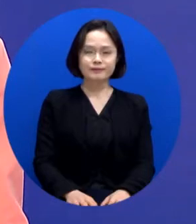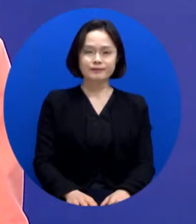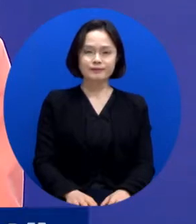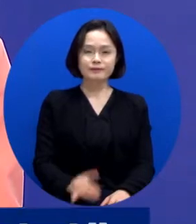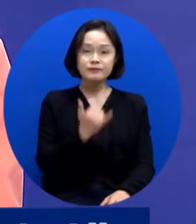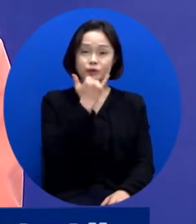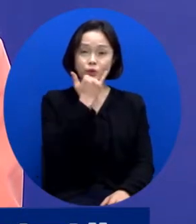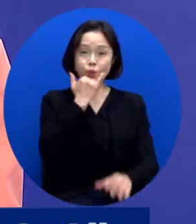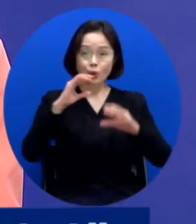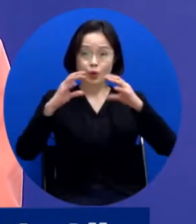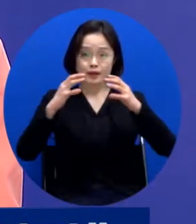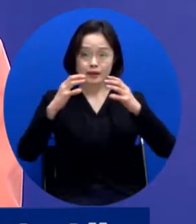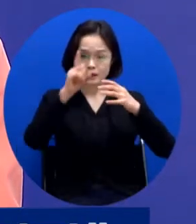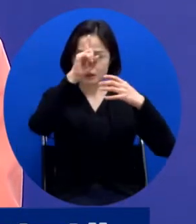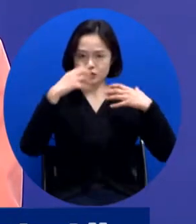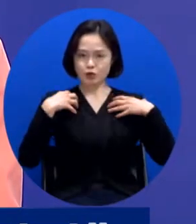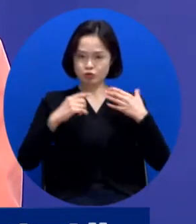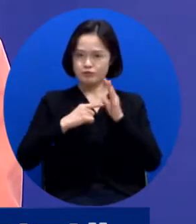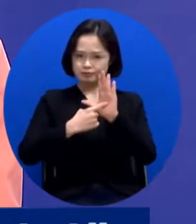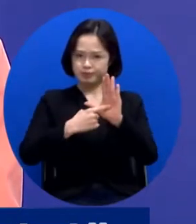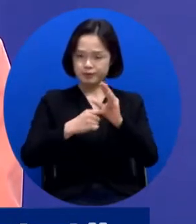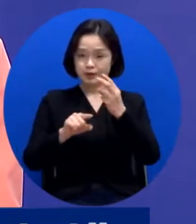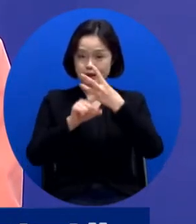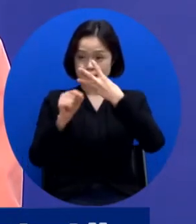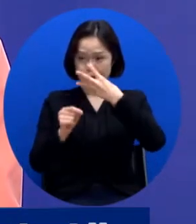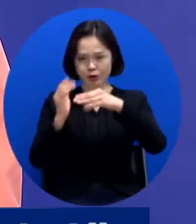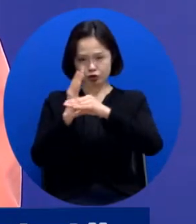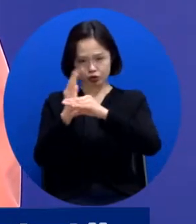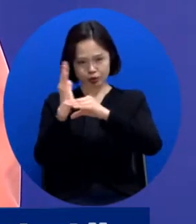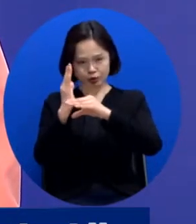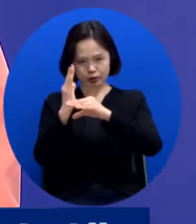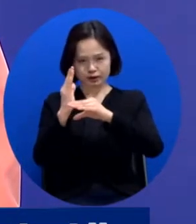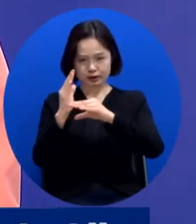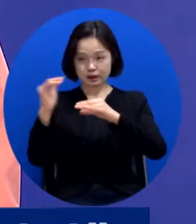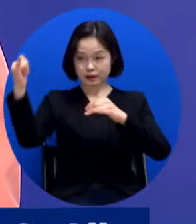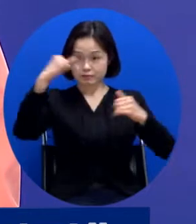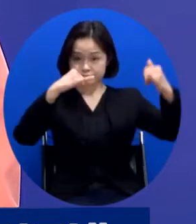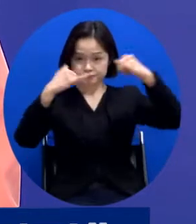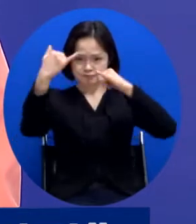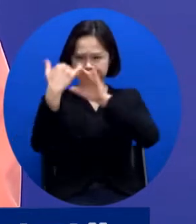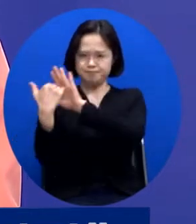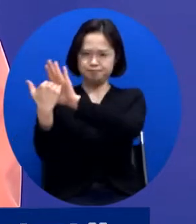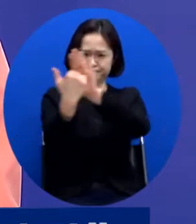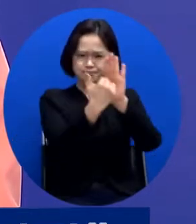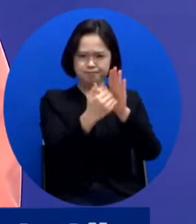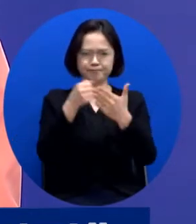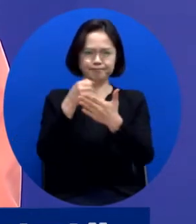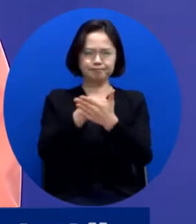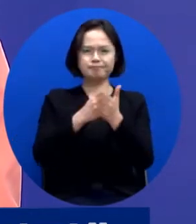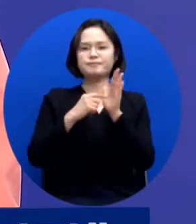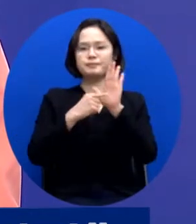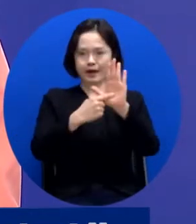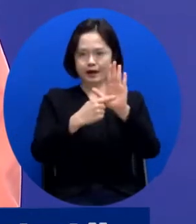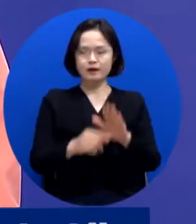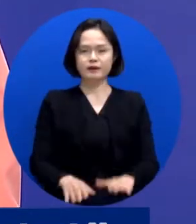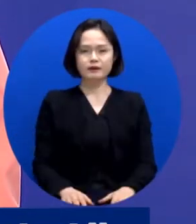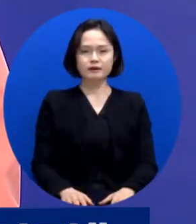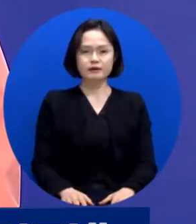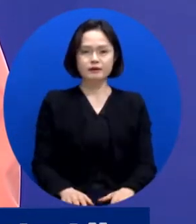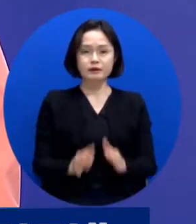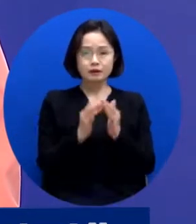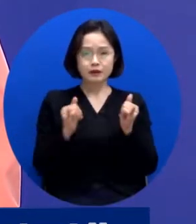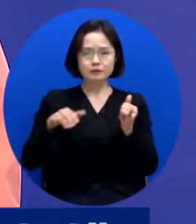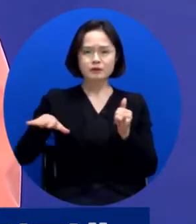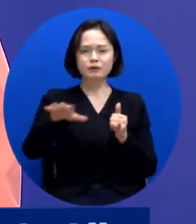독일 연방정부가 3월 중순까지 록다운을 연장했습니다. 코로나19 장기화로 지친 독일 시민들은 하루빨리